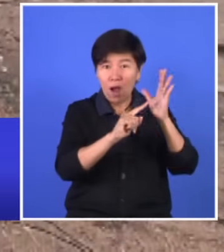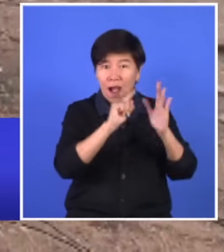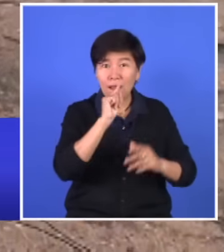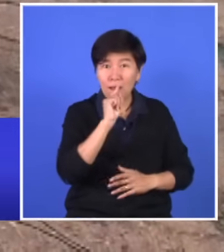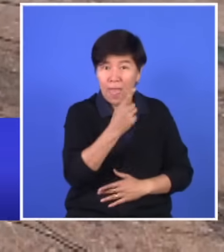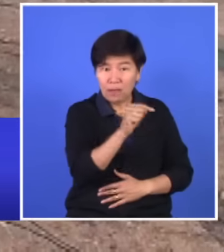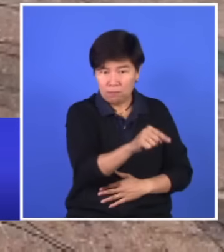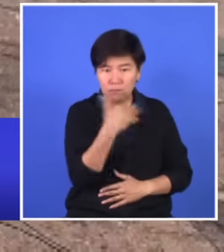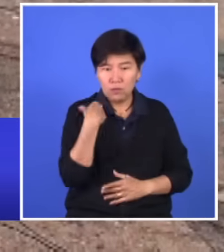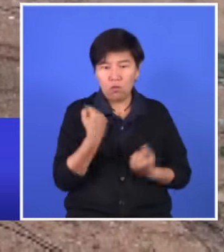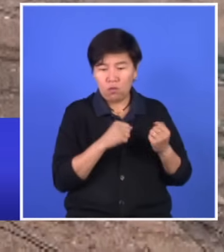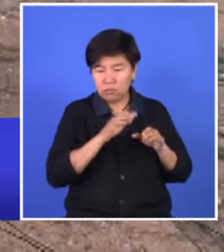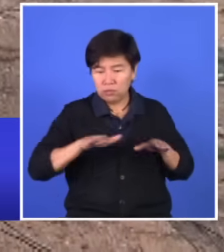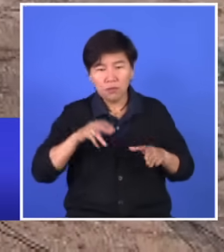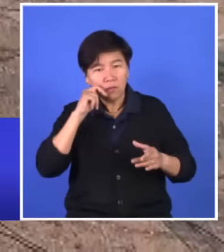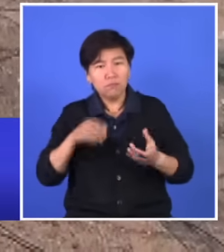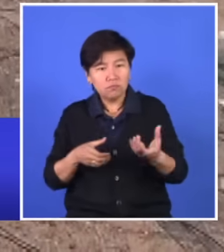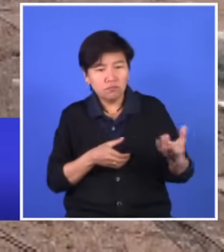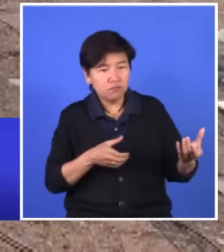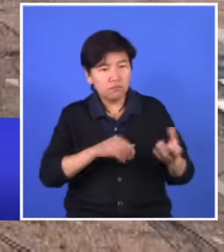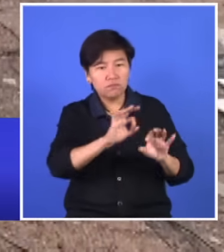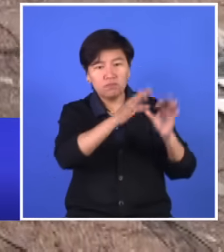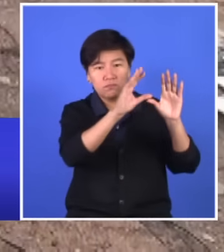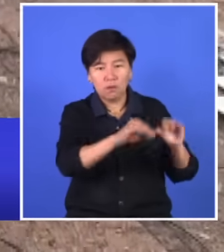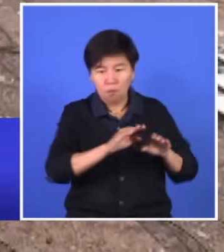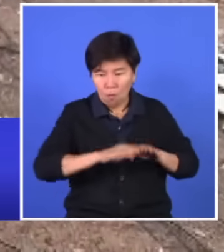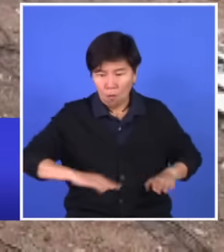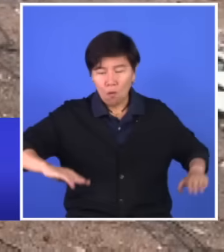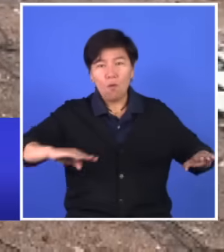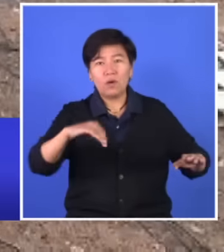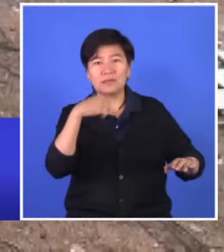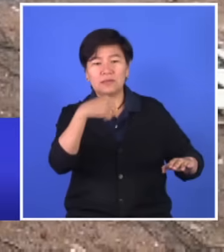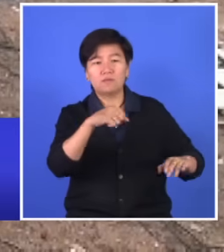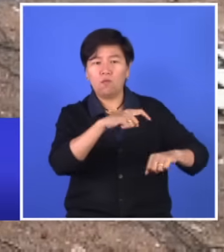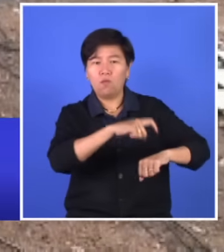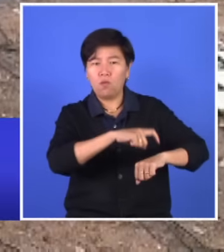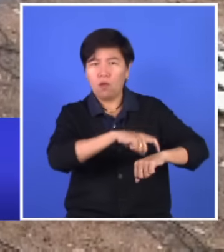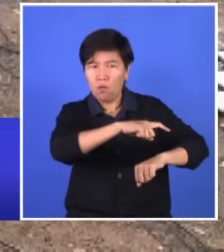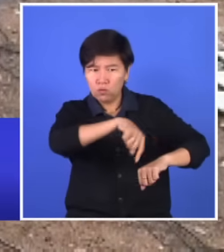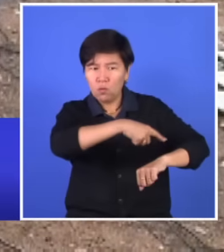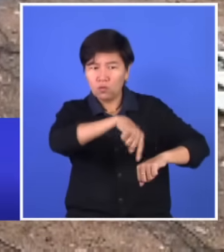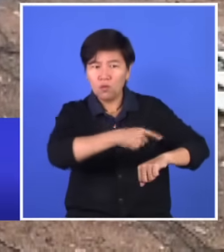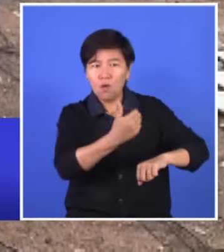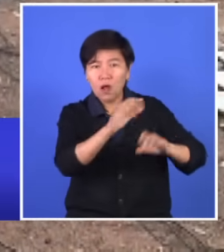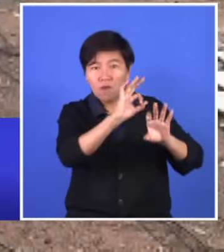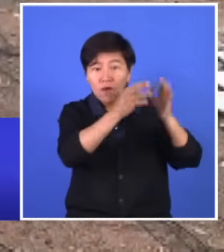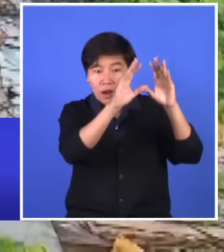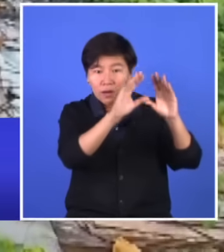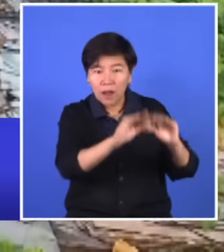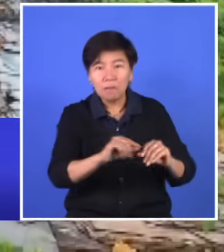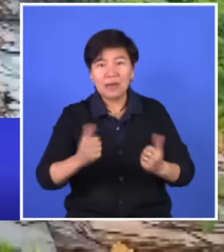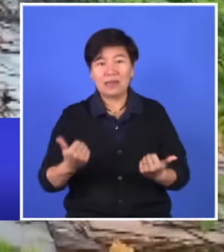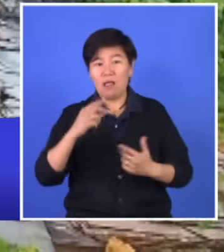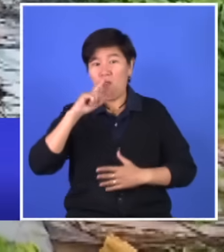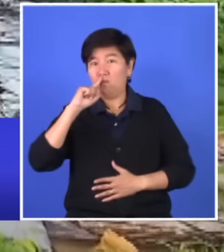รถดับเพลิงจากหลายพื้นที่นะครับสถานที่ใกล้เคียงเนี่ยกว่า 10คันและก็ใช้เวลาในการดับไฟหลายชั่วโมงจึงสามารถควบคุมเพลิงเอา